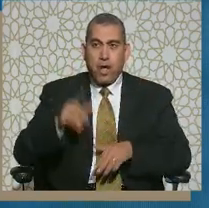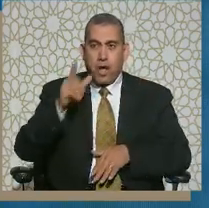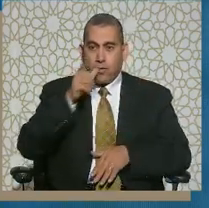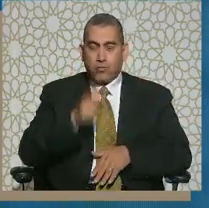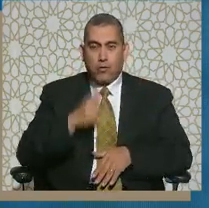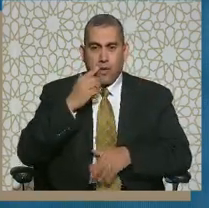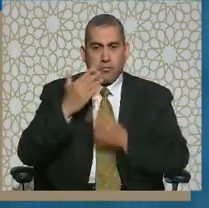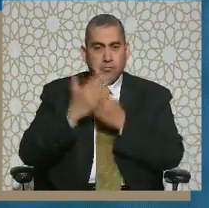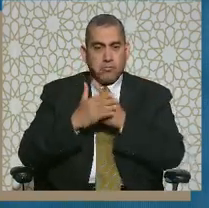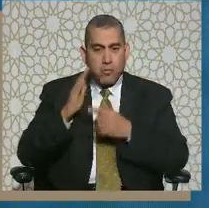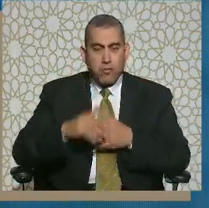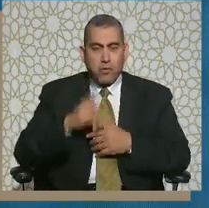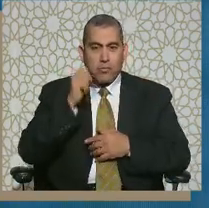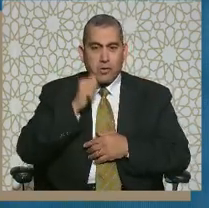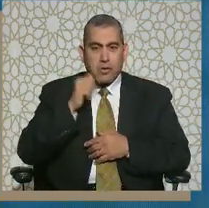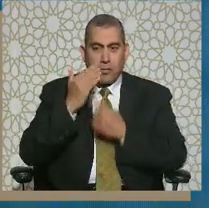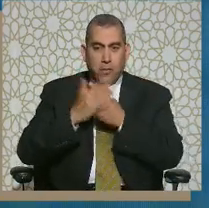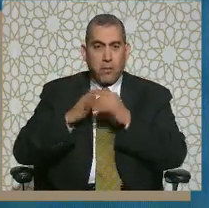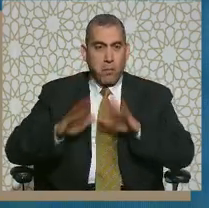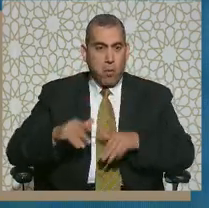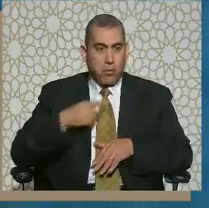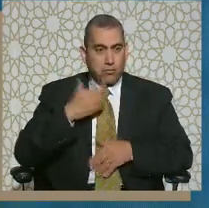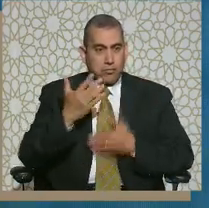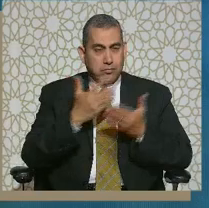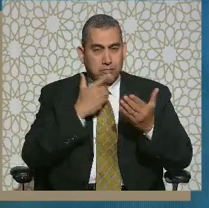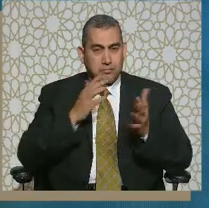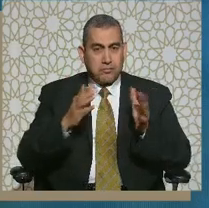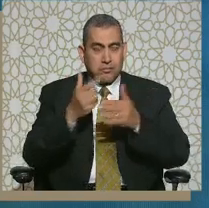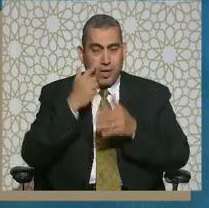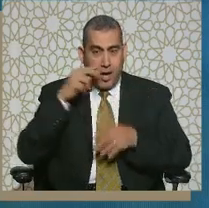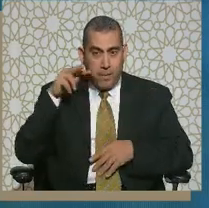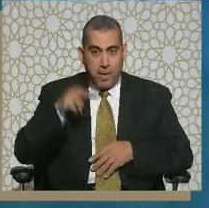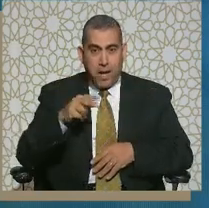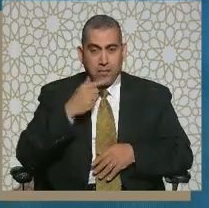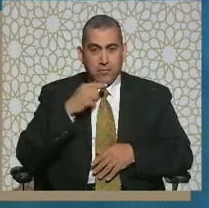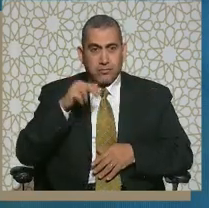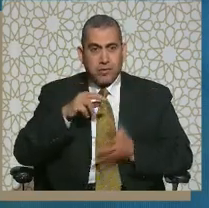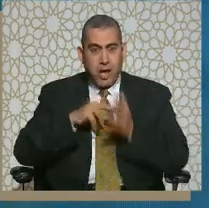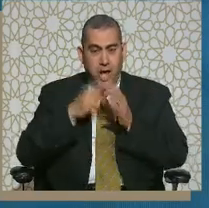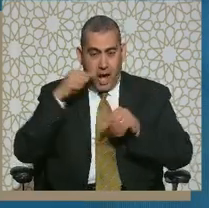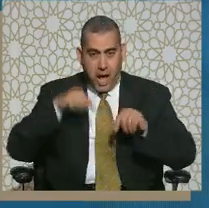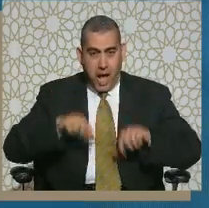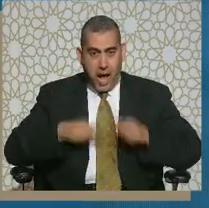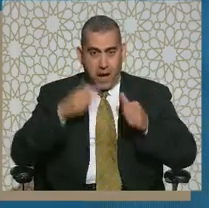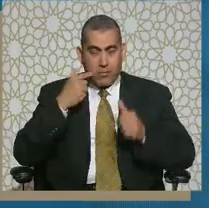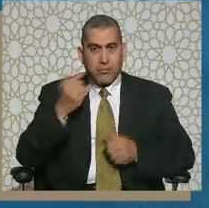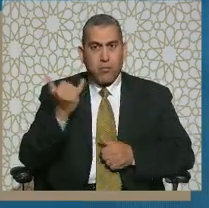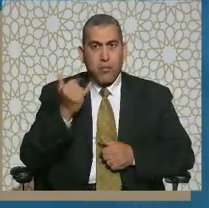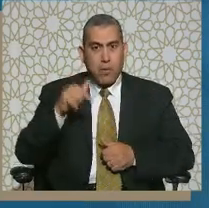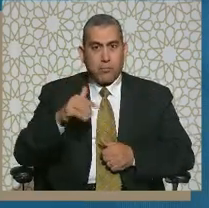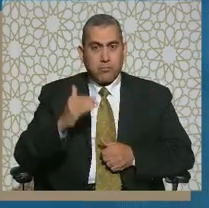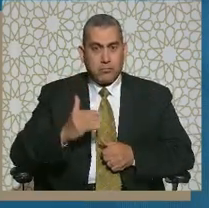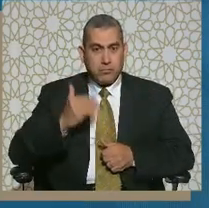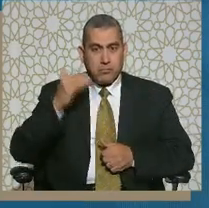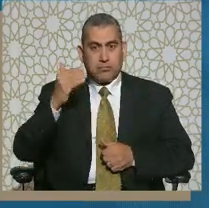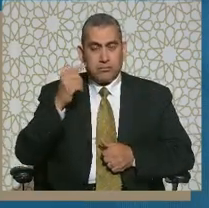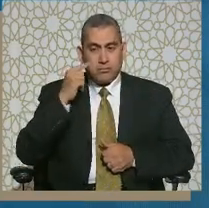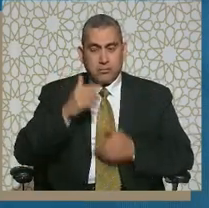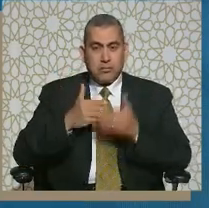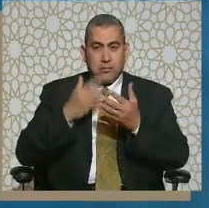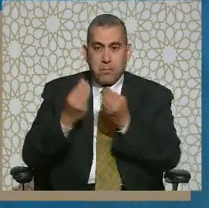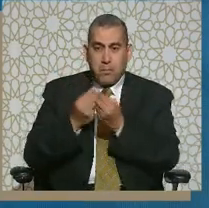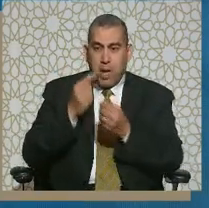بالحنان او الصبر والعفو فجزء من بصيره العبد في الحياه انه يعرف القيمه ورا اللي بيعيش